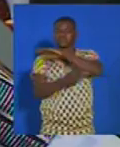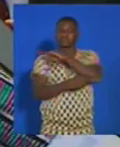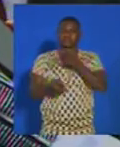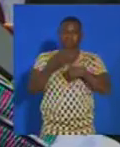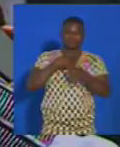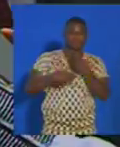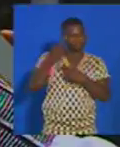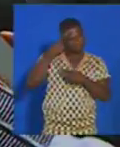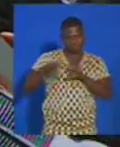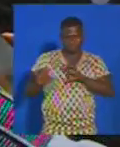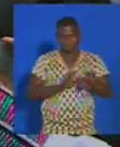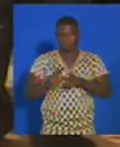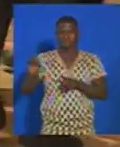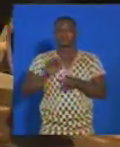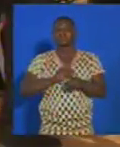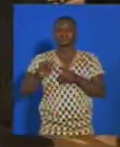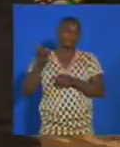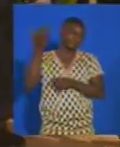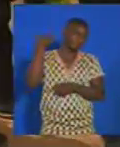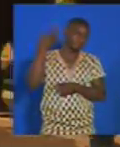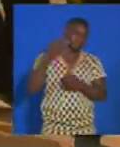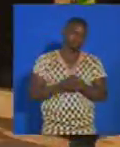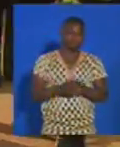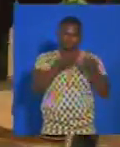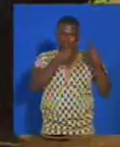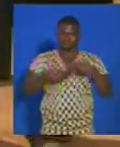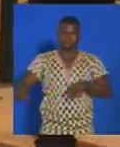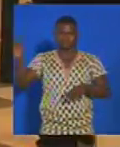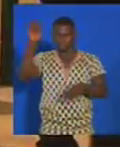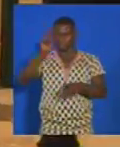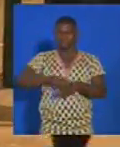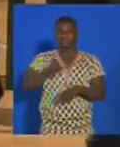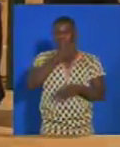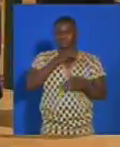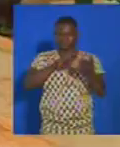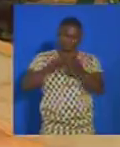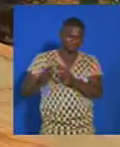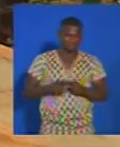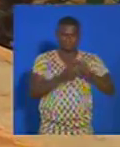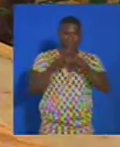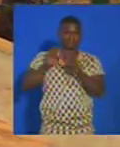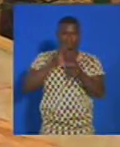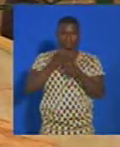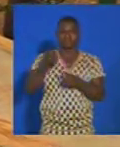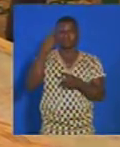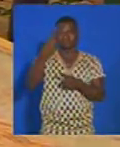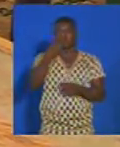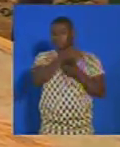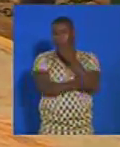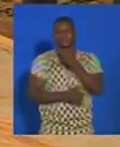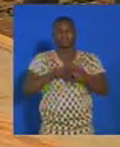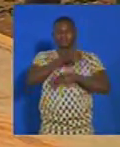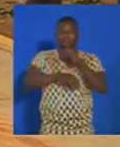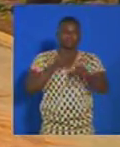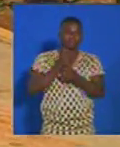prendre en charge ici par la mission chinoise. Depuis le rétablissement des relations diplomatiques entre la Chine et le Burkina Faso l'année dernière, une autre